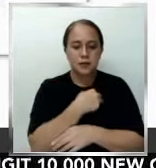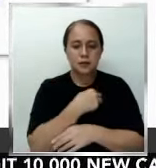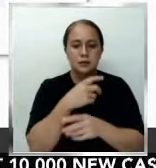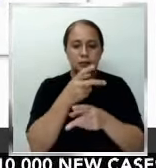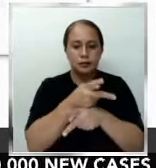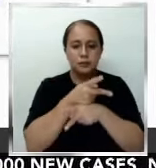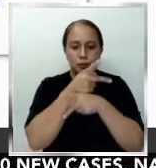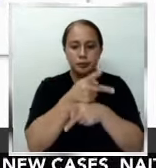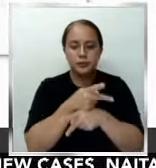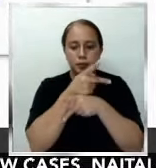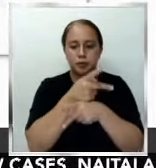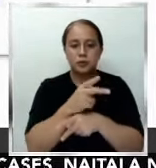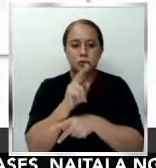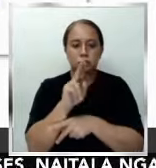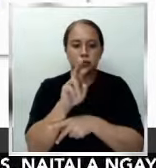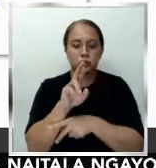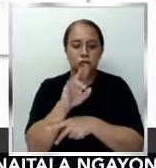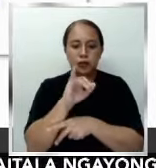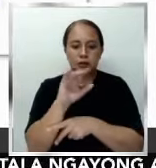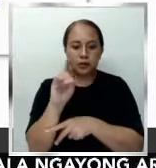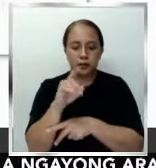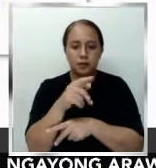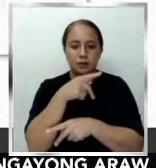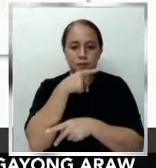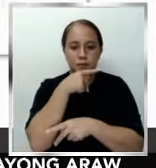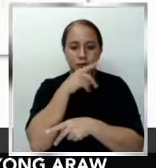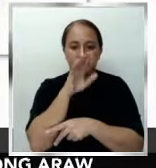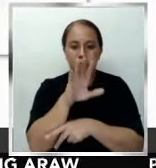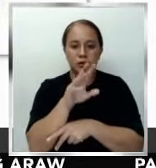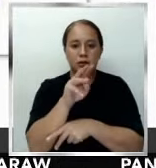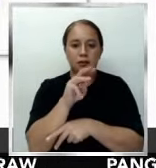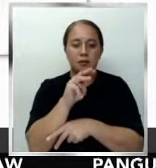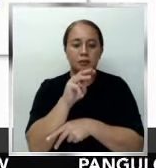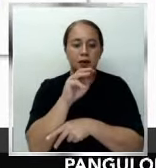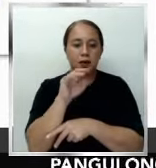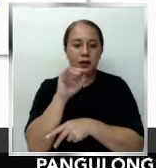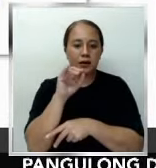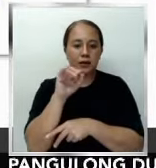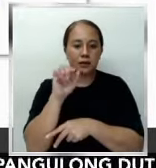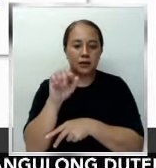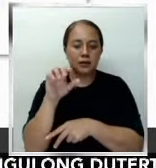user ID at password sa inyong my.sss account.